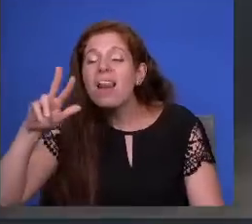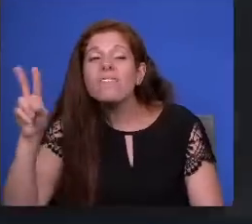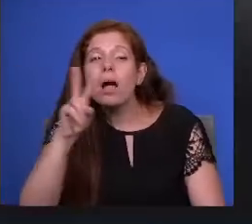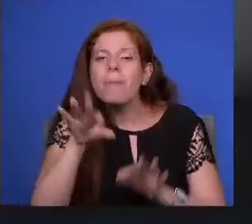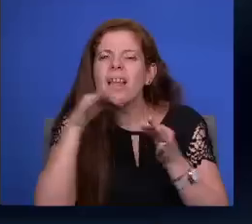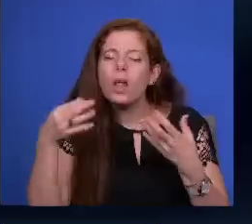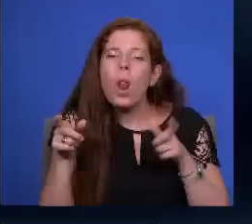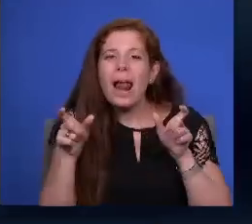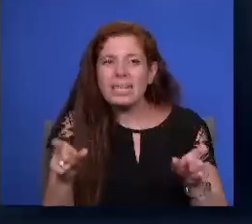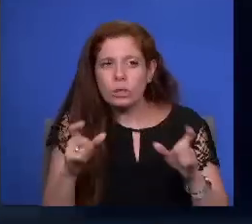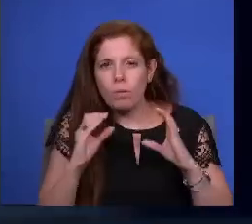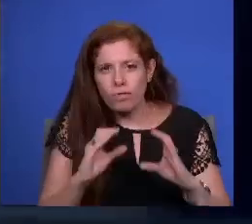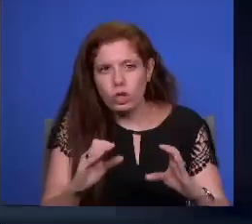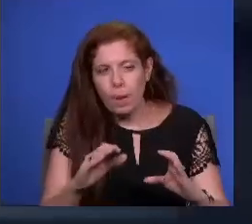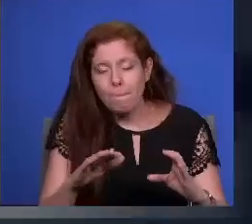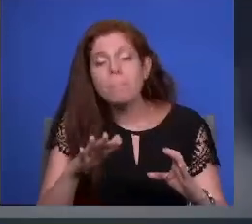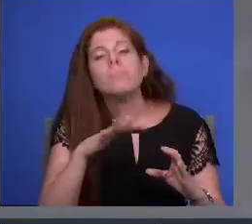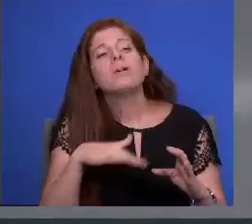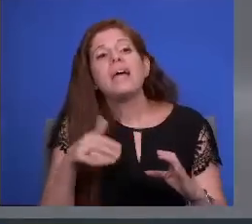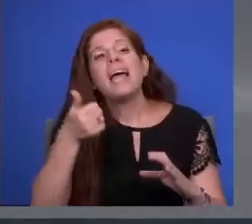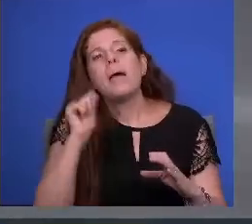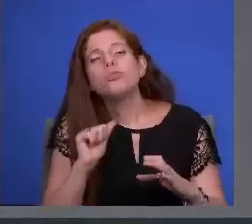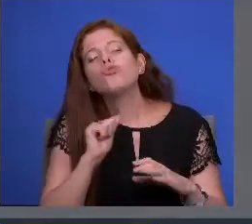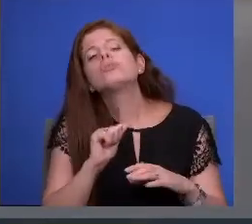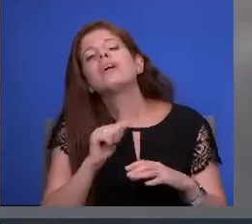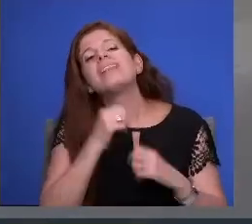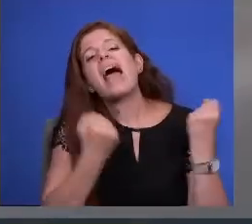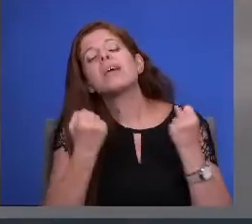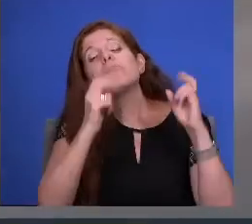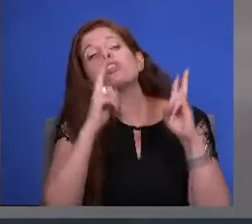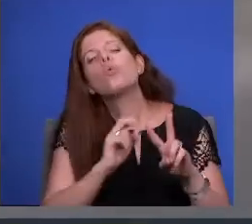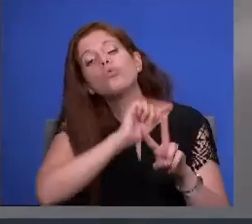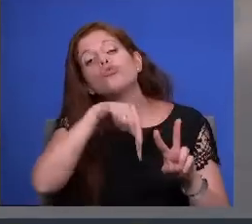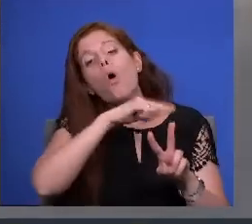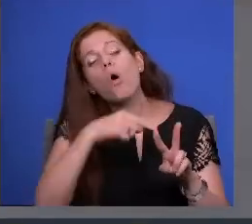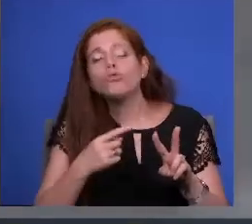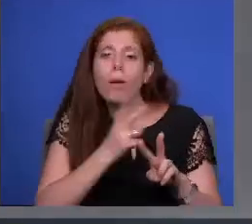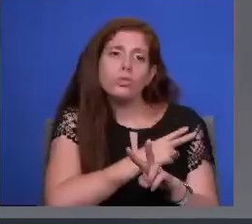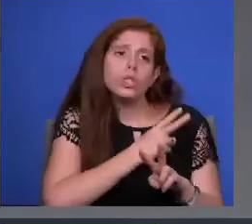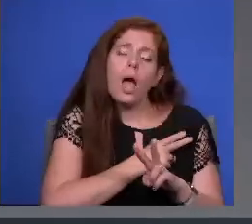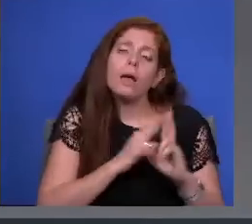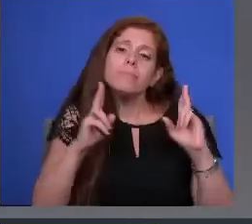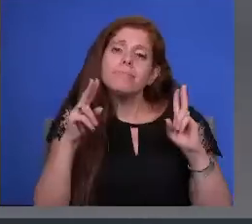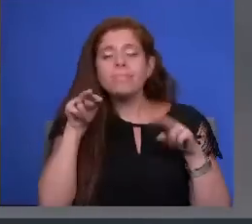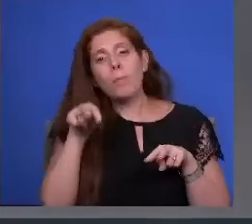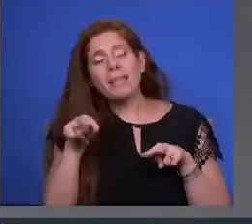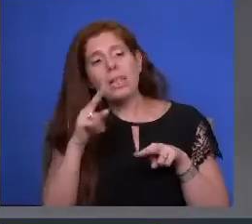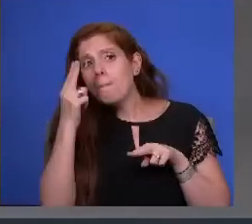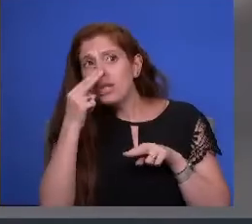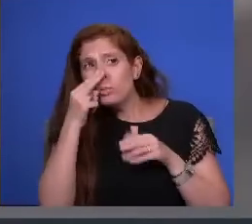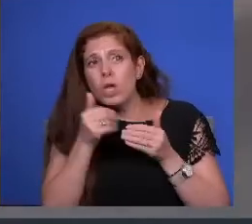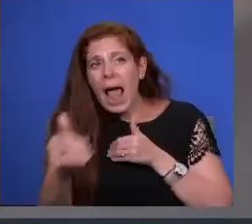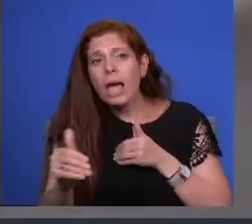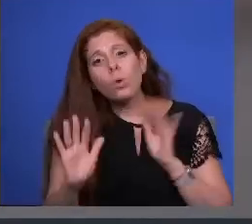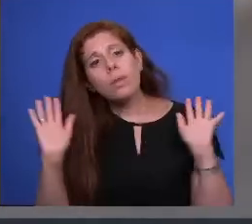מרכזיים בגליל. אמש נתקעו נהגים שעות ארוכות כשהמשטרה עומדת מנגד ללא שום ניסיון להרחיק את המפגינים. אתה רואה